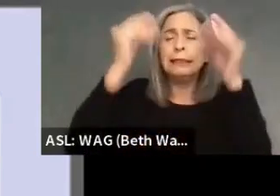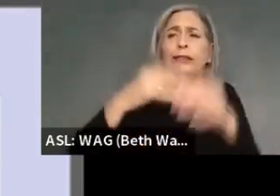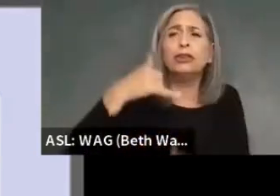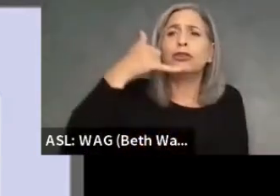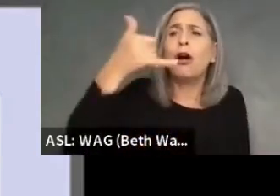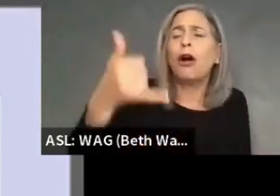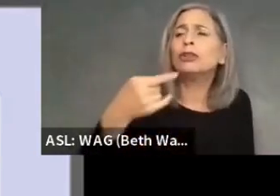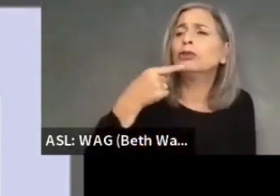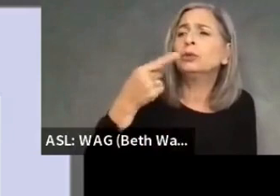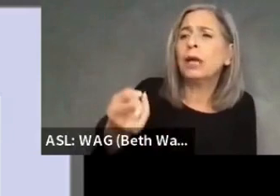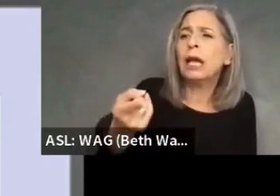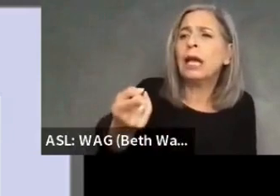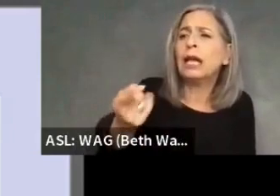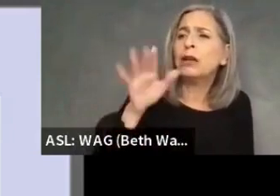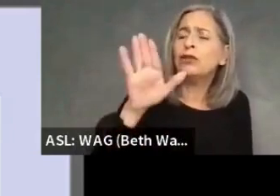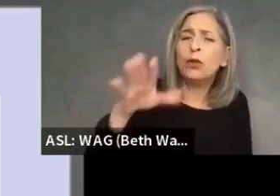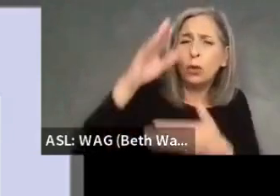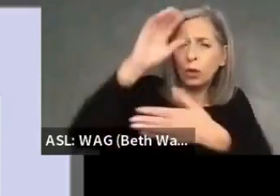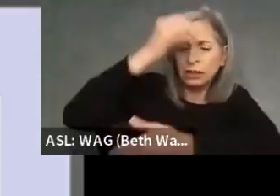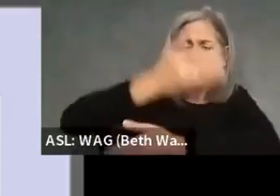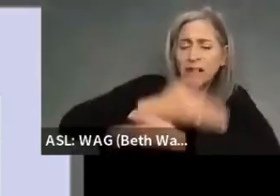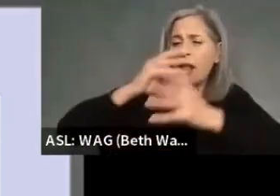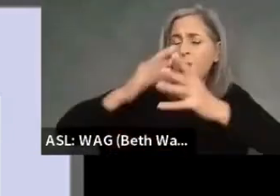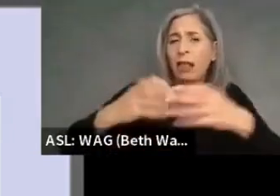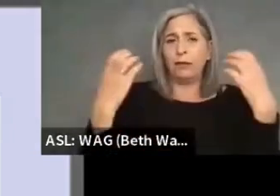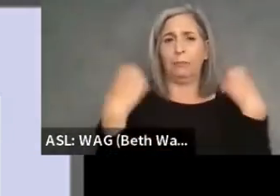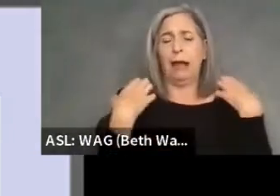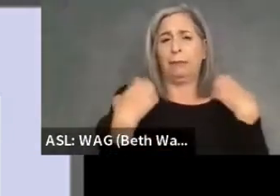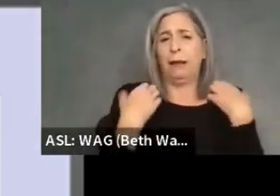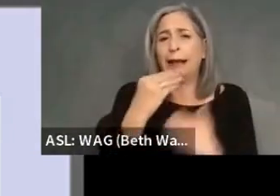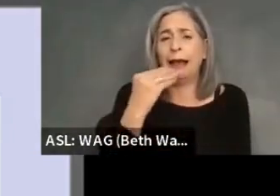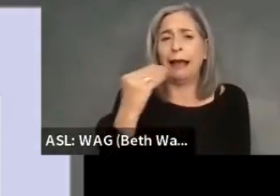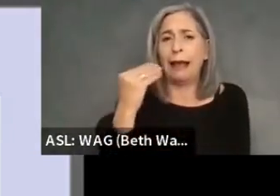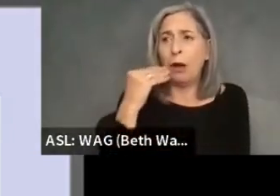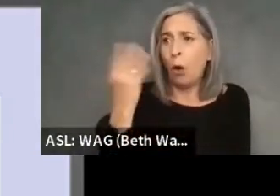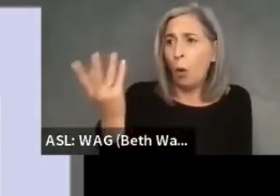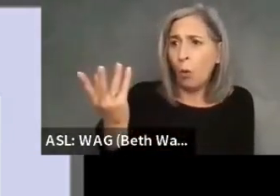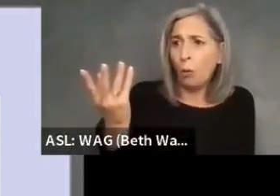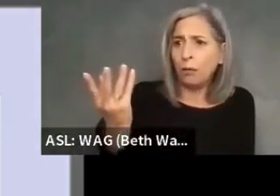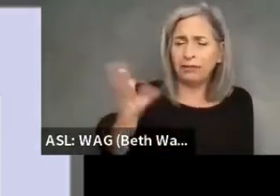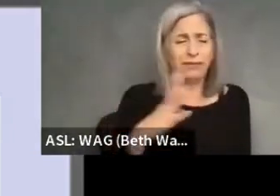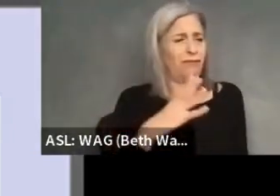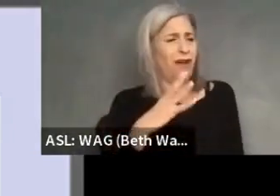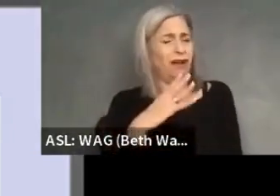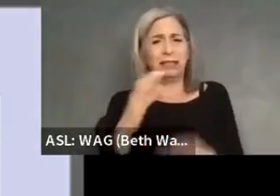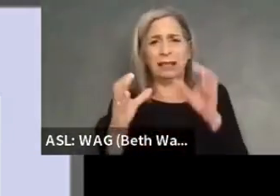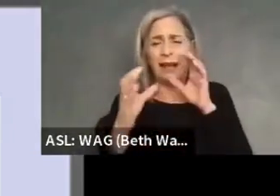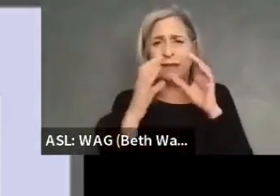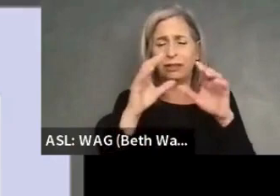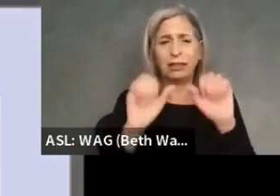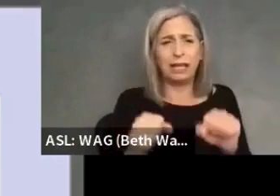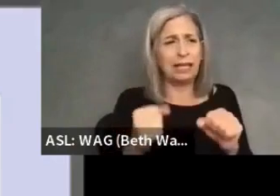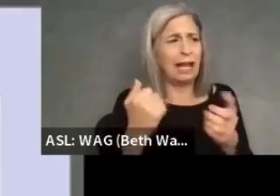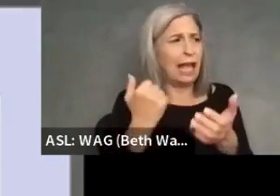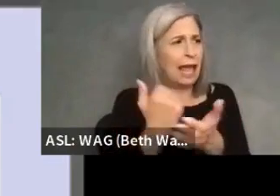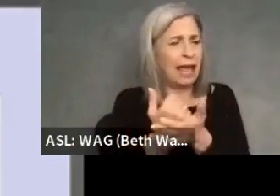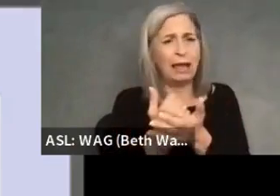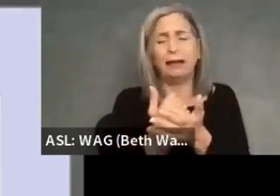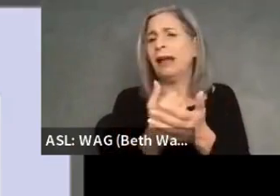有的时候你可能需要翻译服务，有的时候不需要，有的时候可能老师只是给你打个电话告诉你。